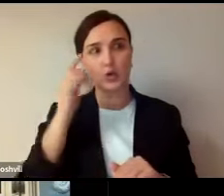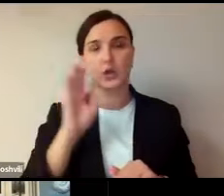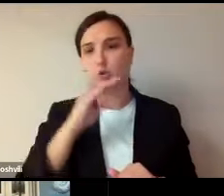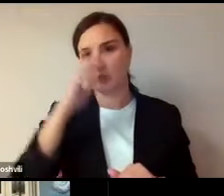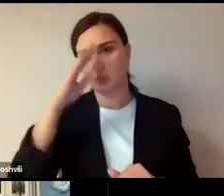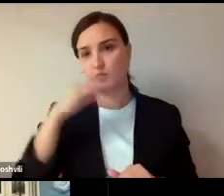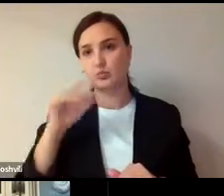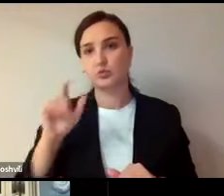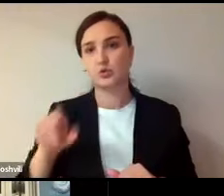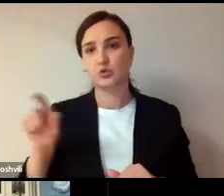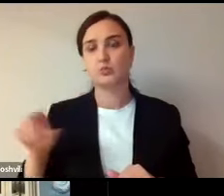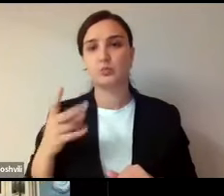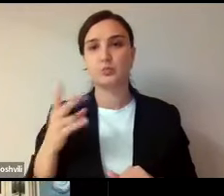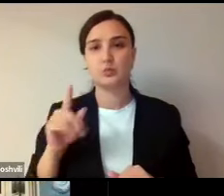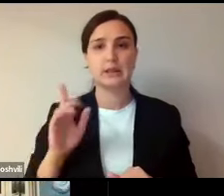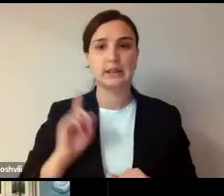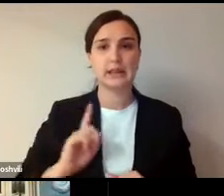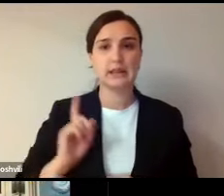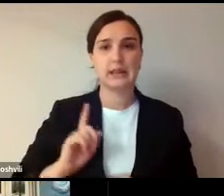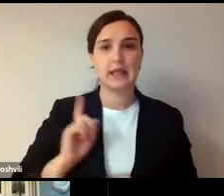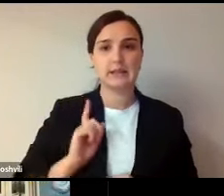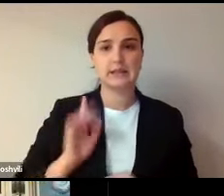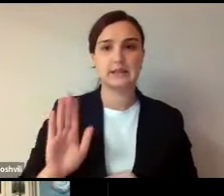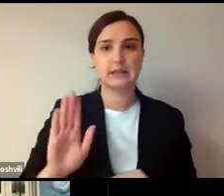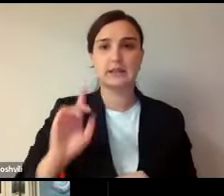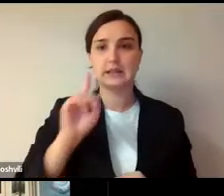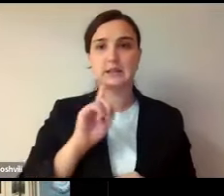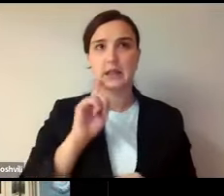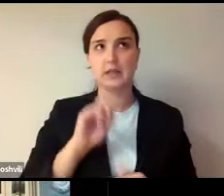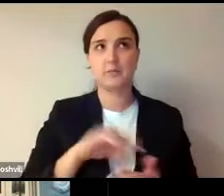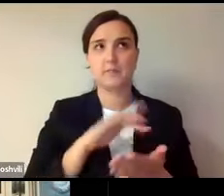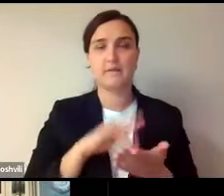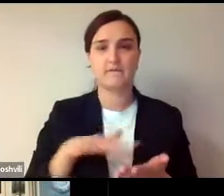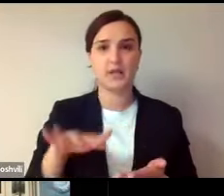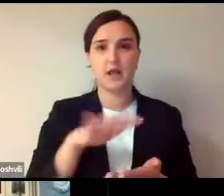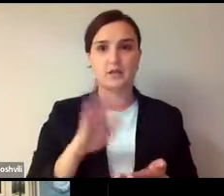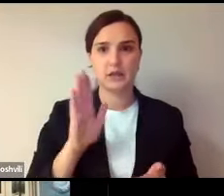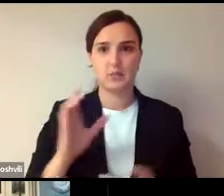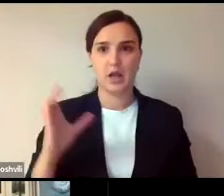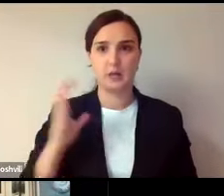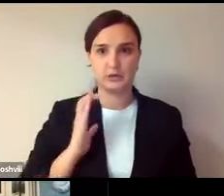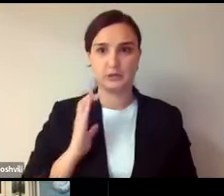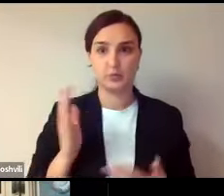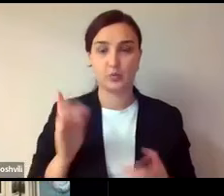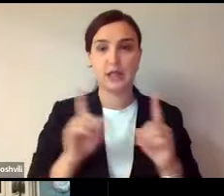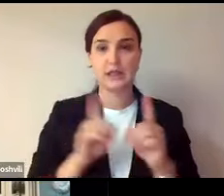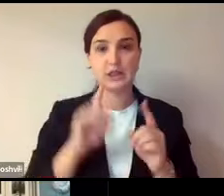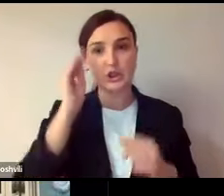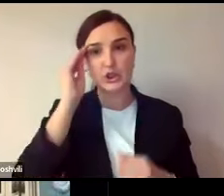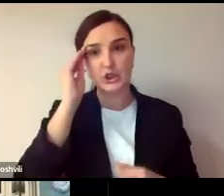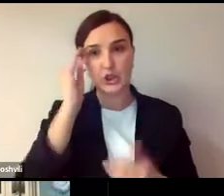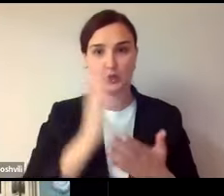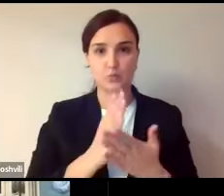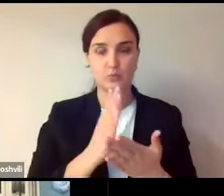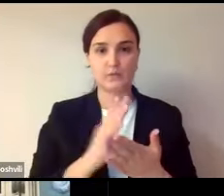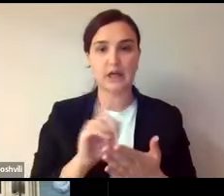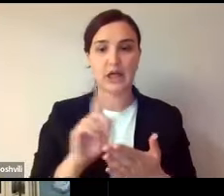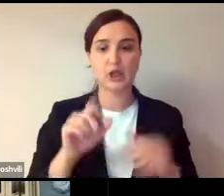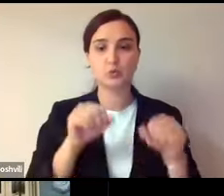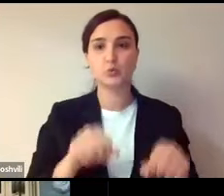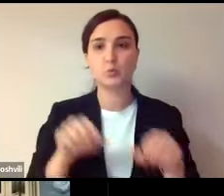რომ უნდა დაეცადეთ სანამ ქვეყანა გამდიდრდებოდა და მერე მოეთხოვათ, ხო? ხო, ესეთი შეხედულება არსებობს, რომ რაღაც უფლებებს